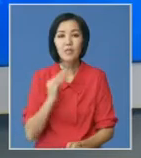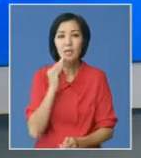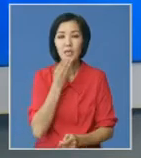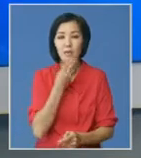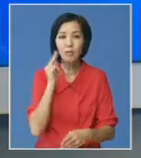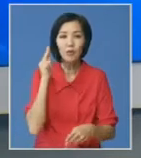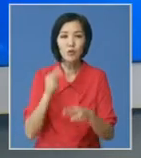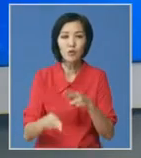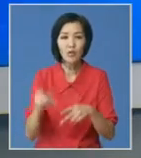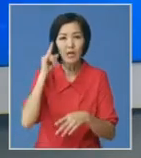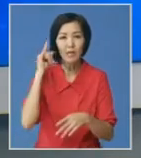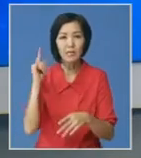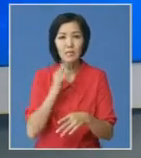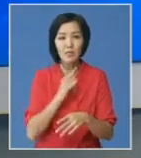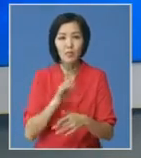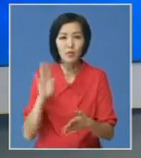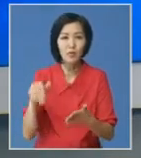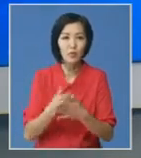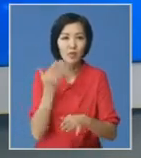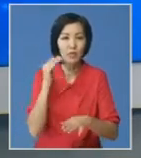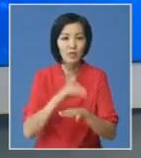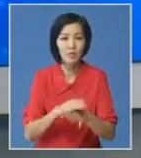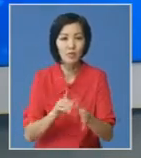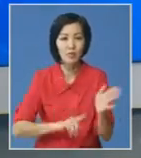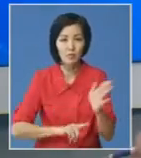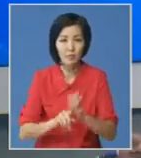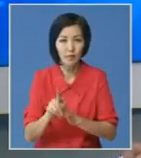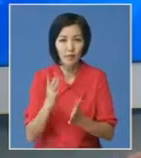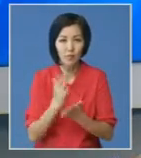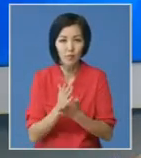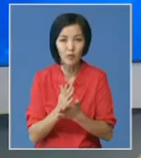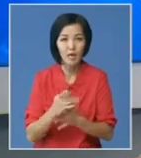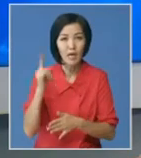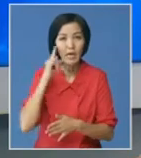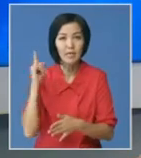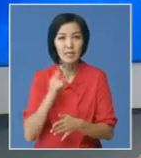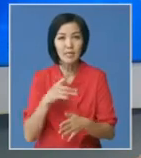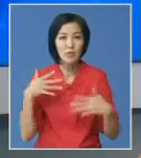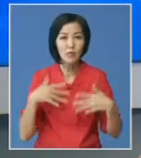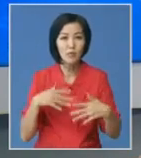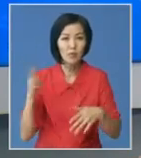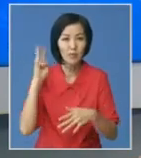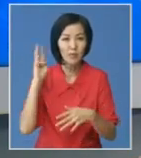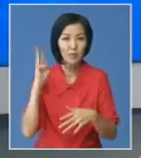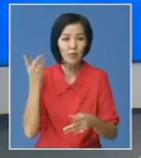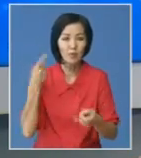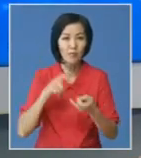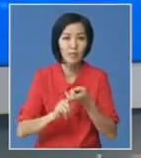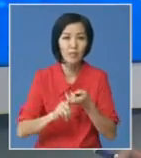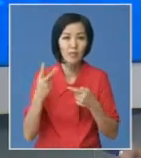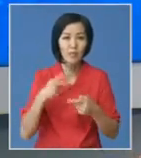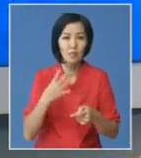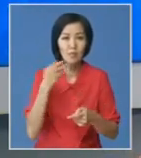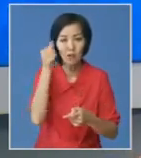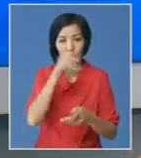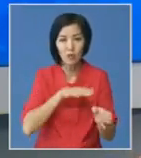Египетте жоғалған қазақстандықтар туралы жаңа деректер пайда болды. Ал Қазақстан мен Грузия дипломатиялық қарым-қатынасына 25 жыл толды.